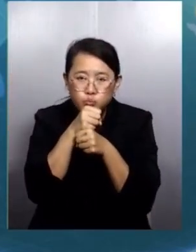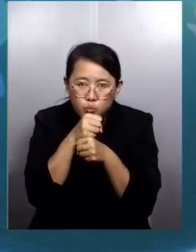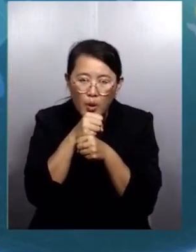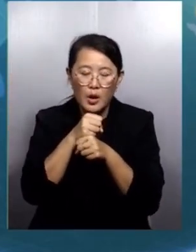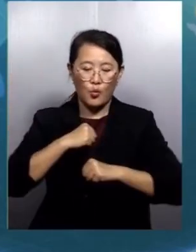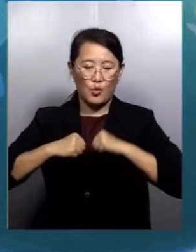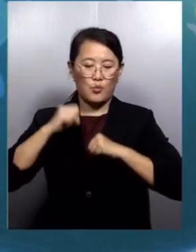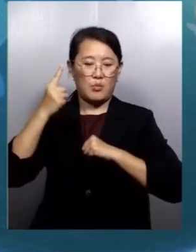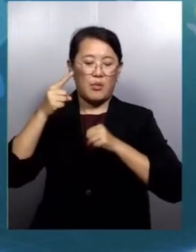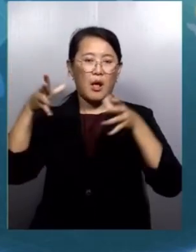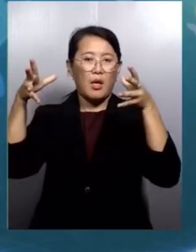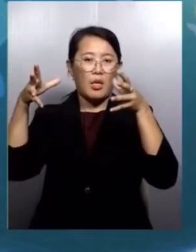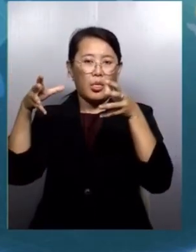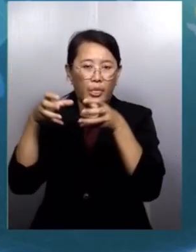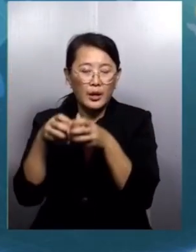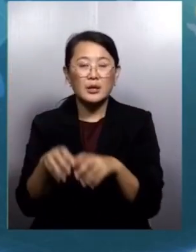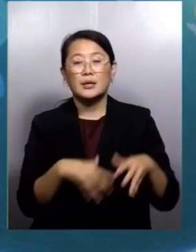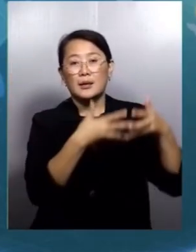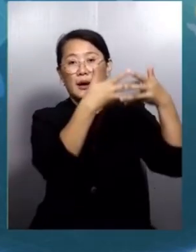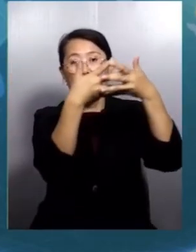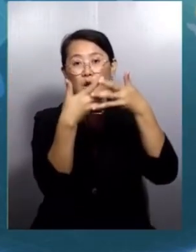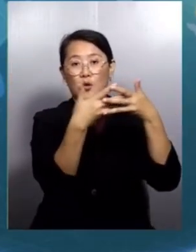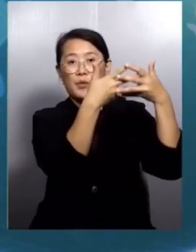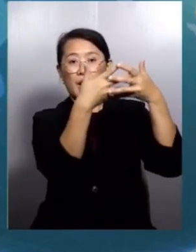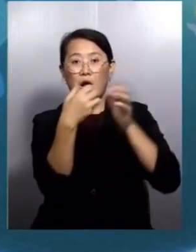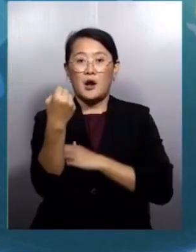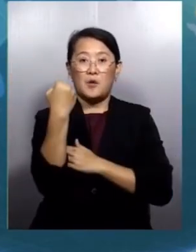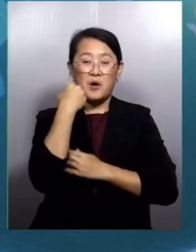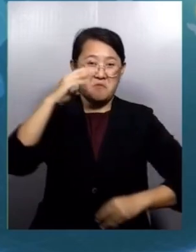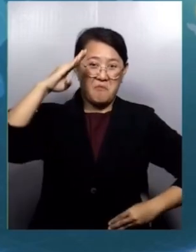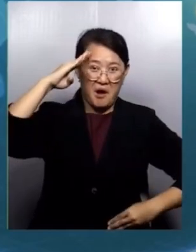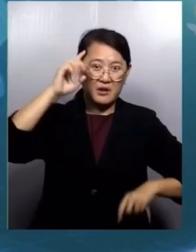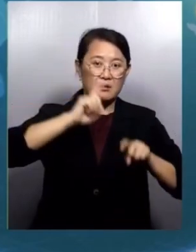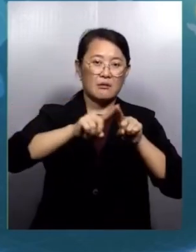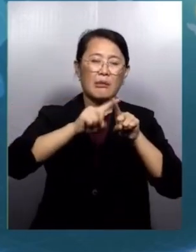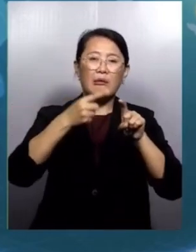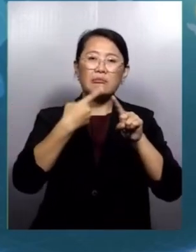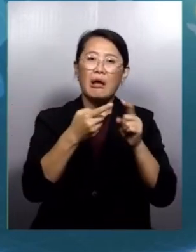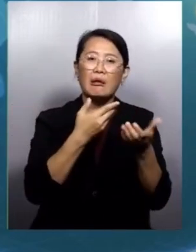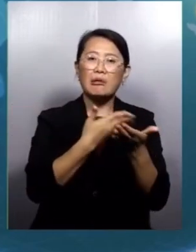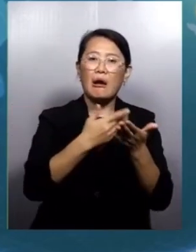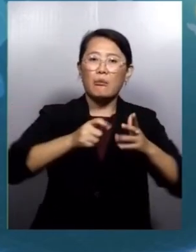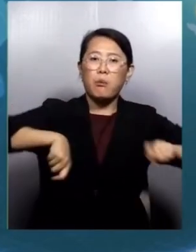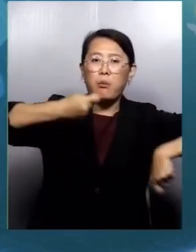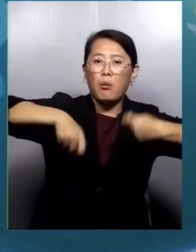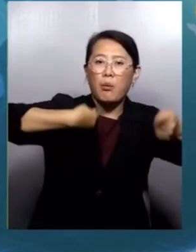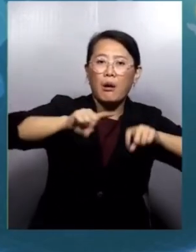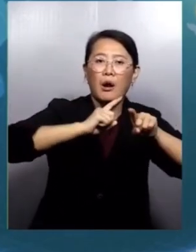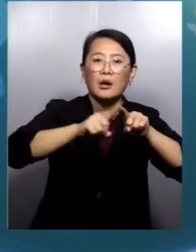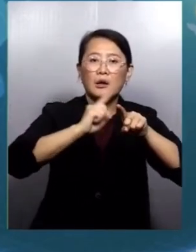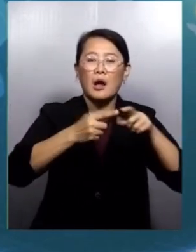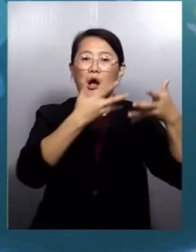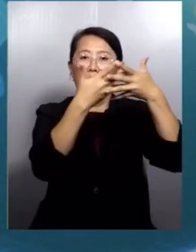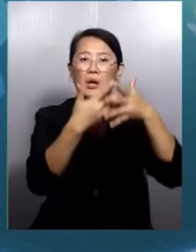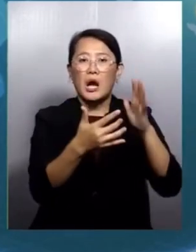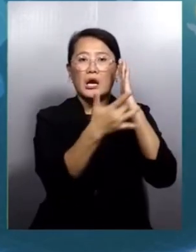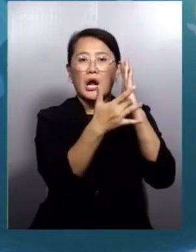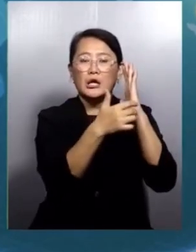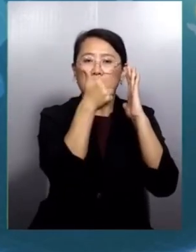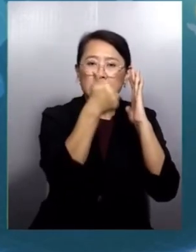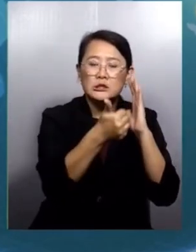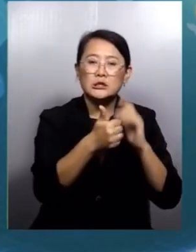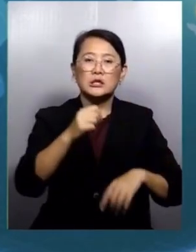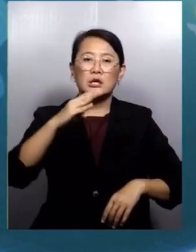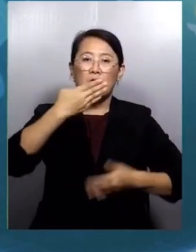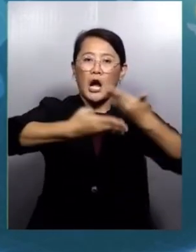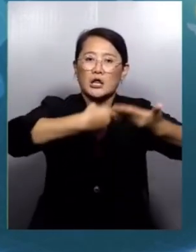ทศไทยเลยอเมริกาเองก็เป็นมหาอำนาจซึ่งใช้จ่ายเกินตัวแม้ว่าเทคโนโลยีจะดีมากแม้ว่าตลาดหุ้นจะดีมากอะไรต่